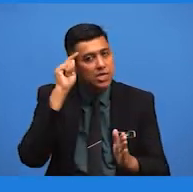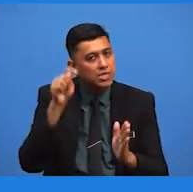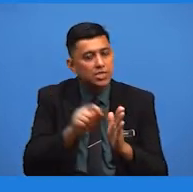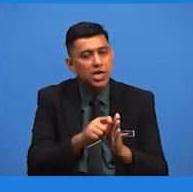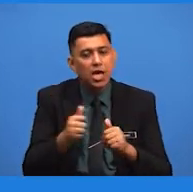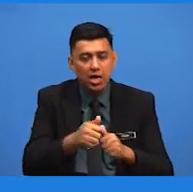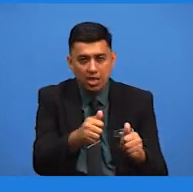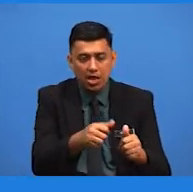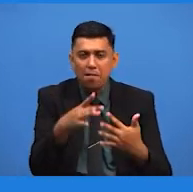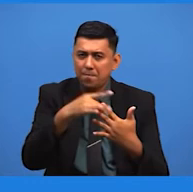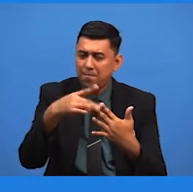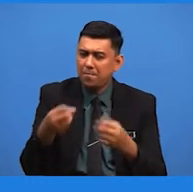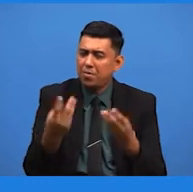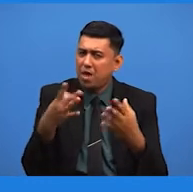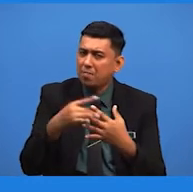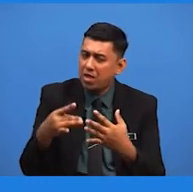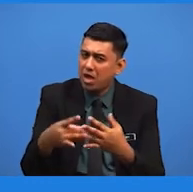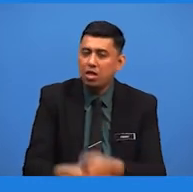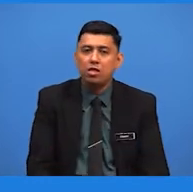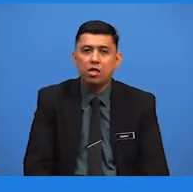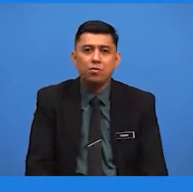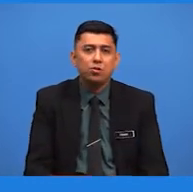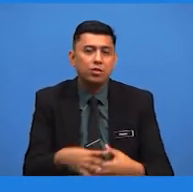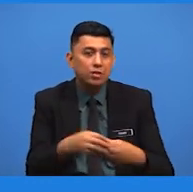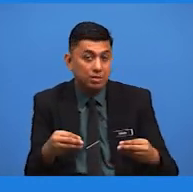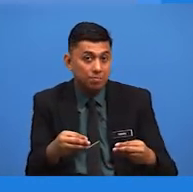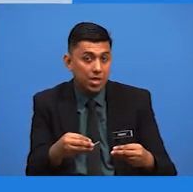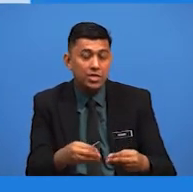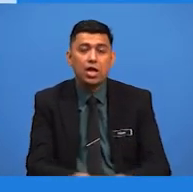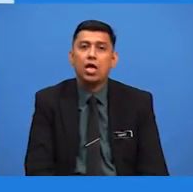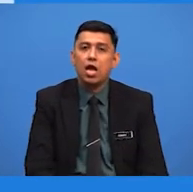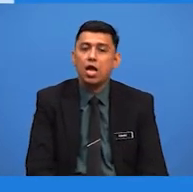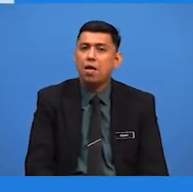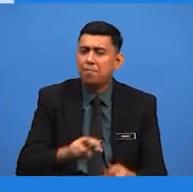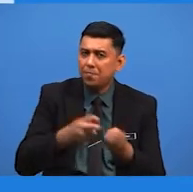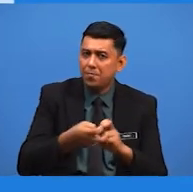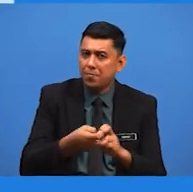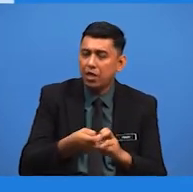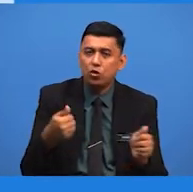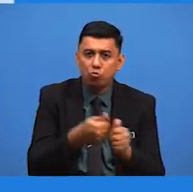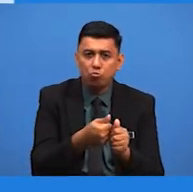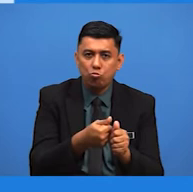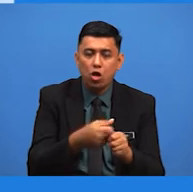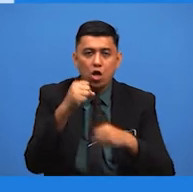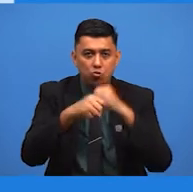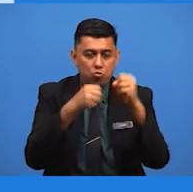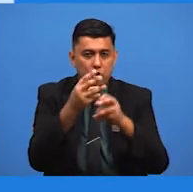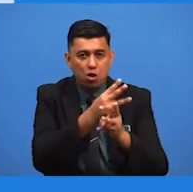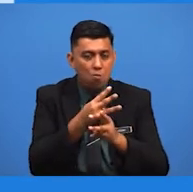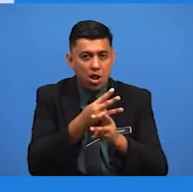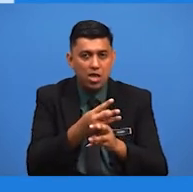alir pelbagai pilihan dalam penyelesaian masalah mengikut struktur kawalan yang tertentu